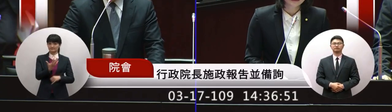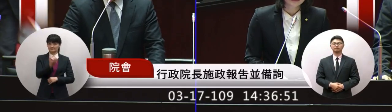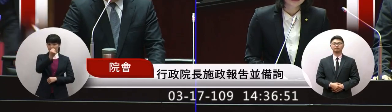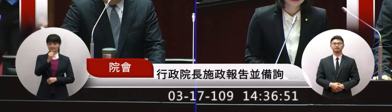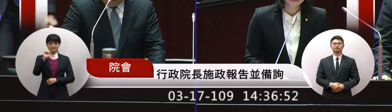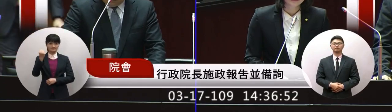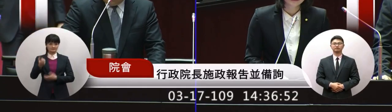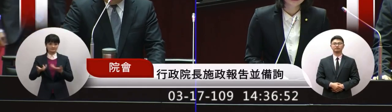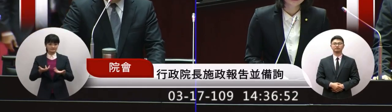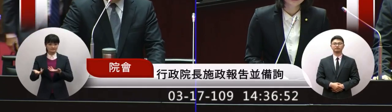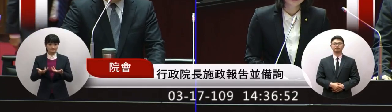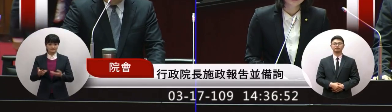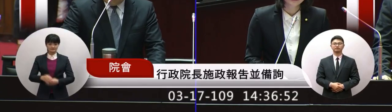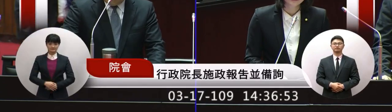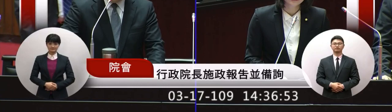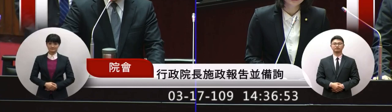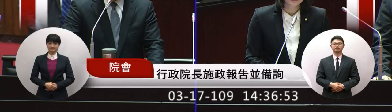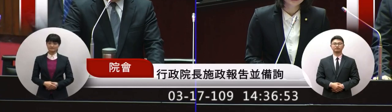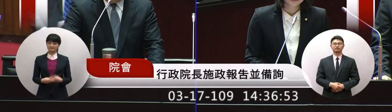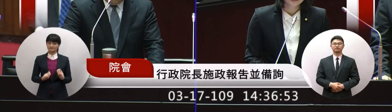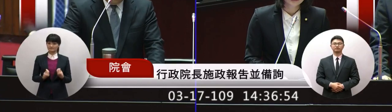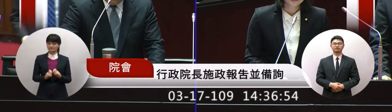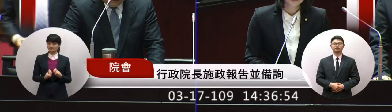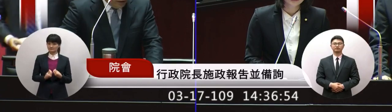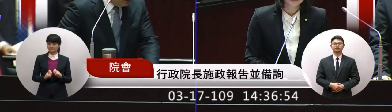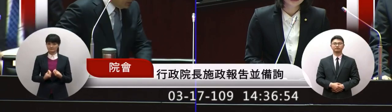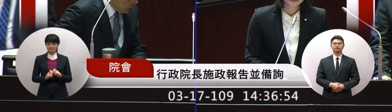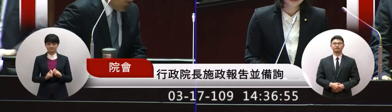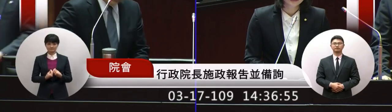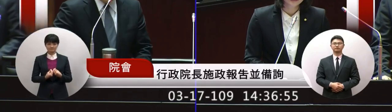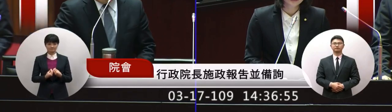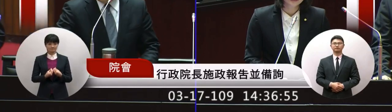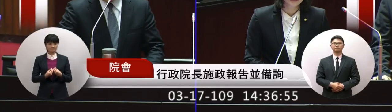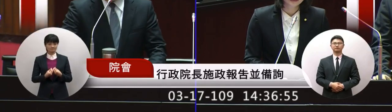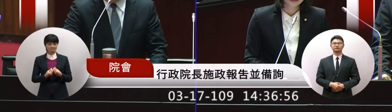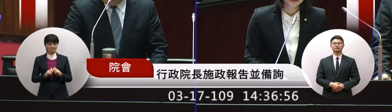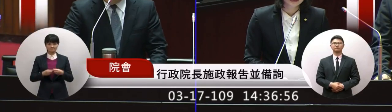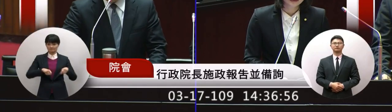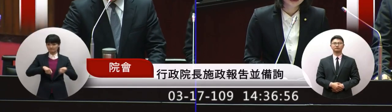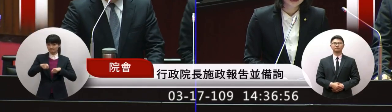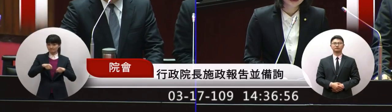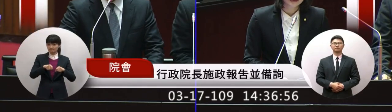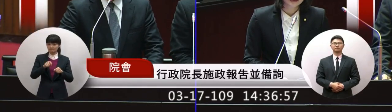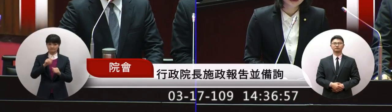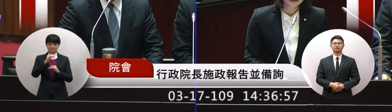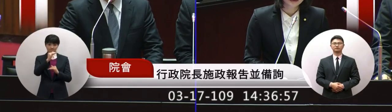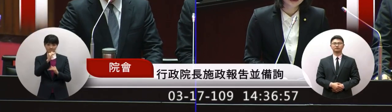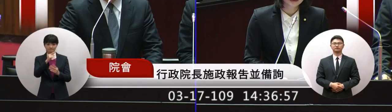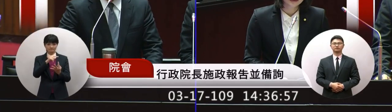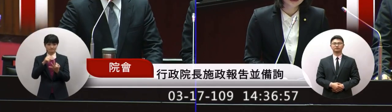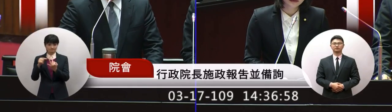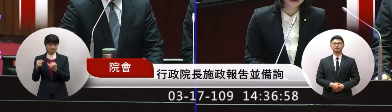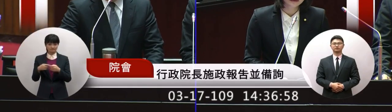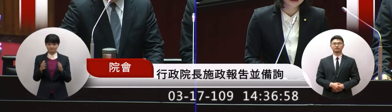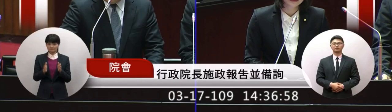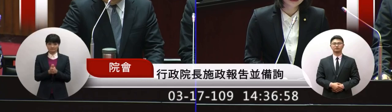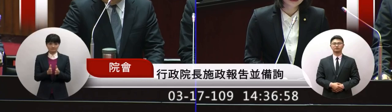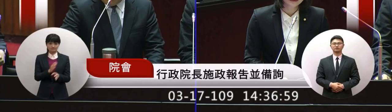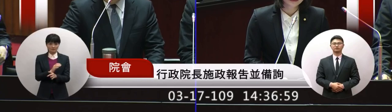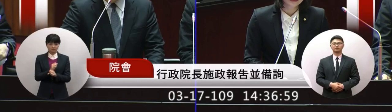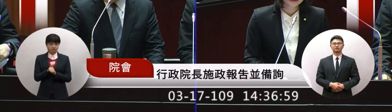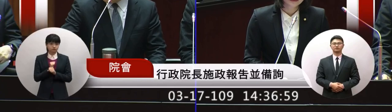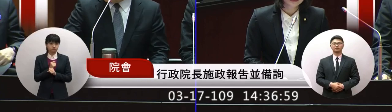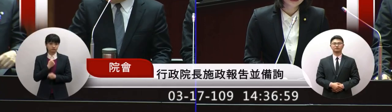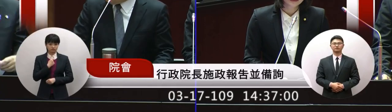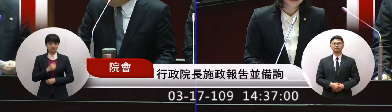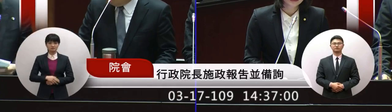务要怎么样子来限制侵蚀等都非常慎重，而基于